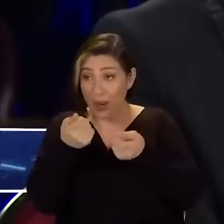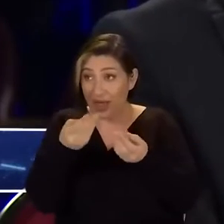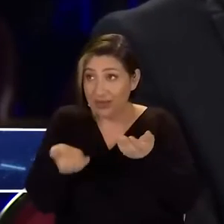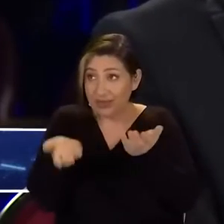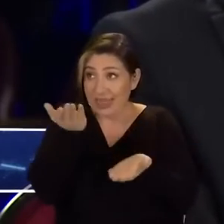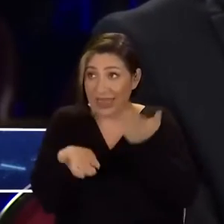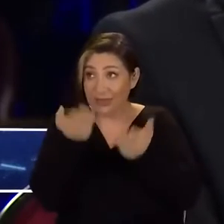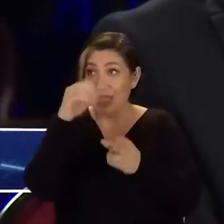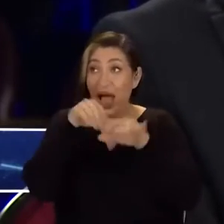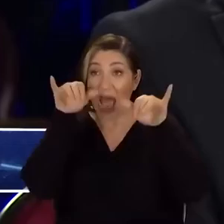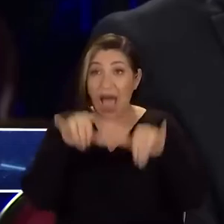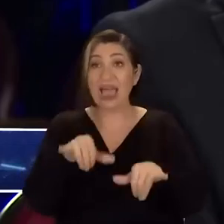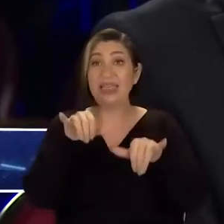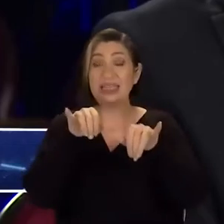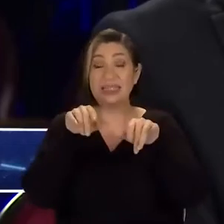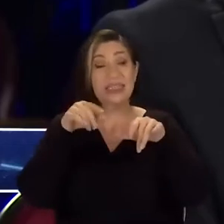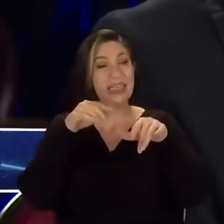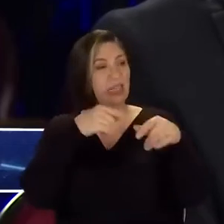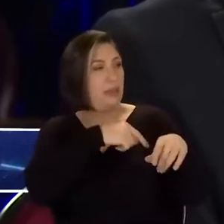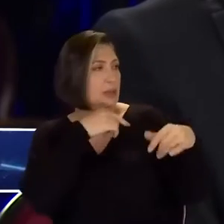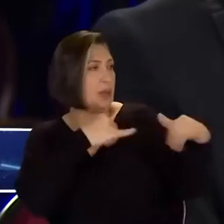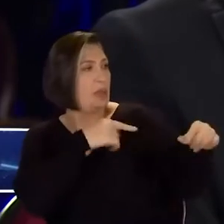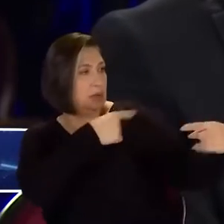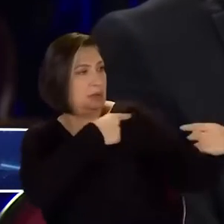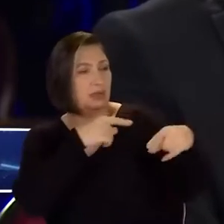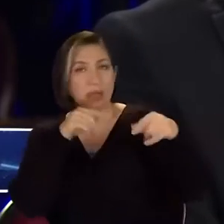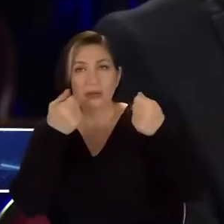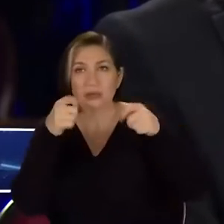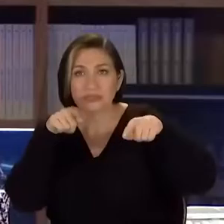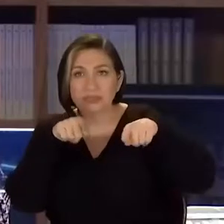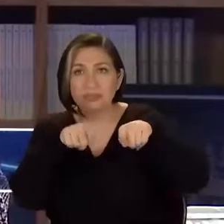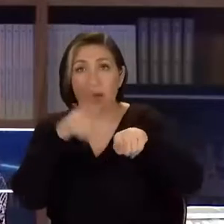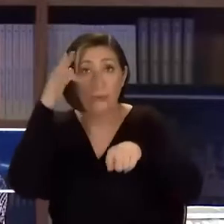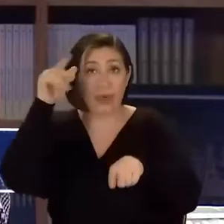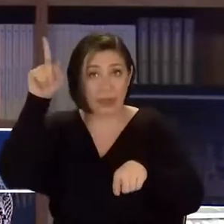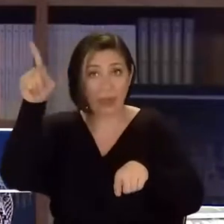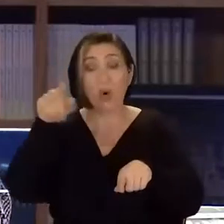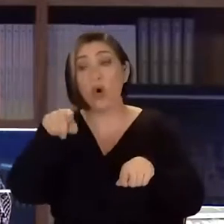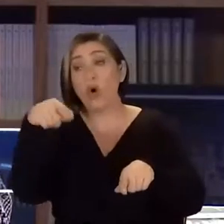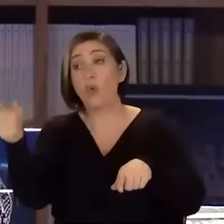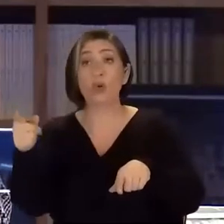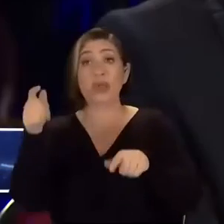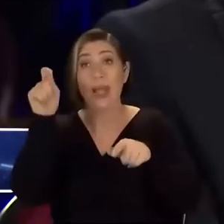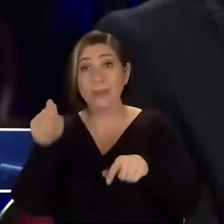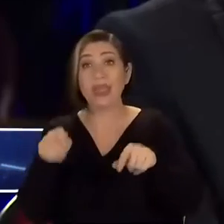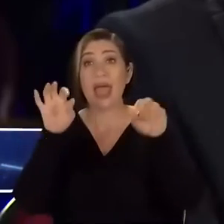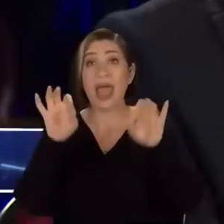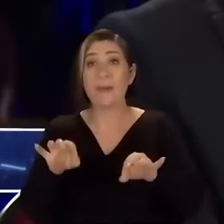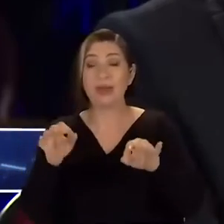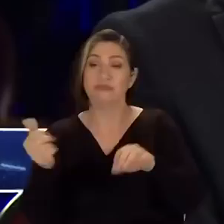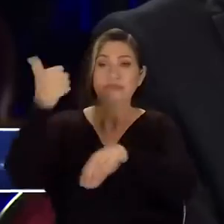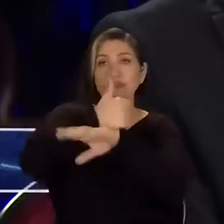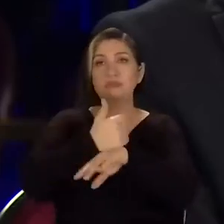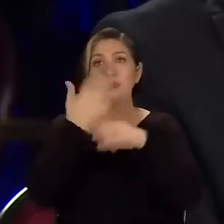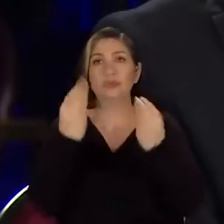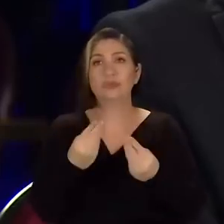aynı şeydeki klastaki adamları taşıması lazım ki... Amerika'dan bahsediyoruz. Tabii evet. Öbürünün yaptığının hemen tepesine